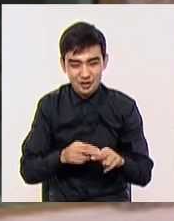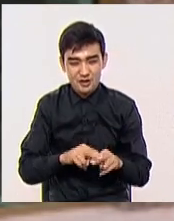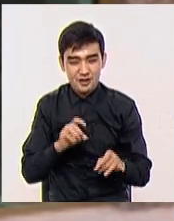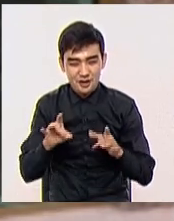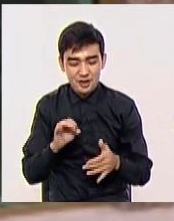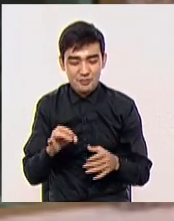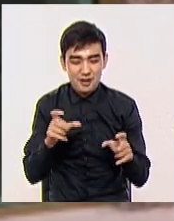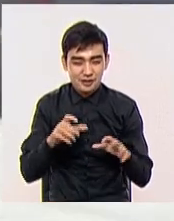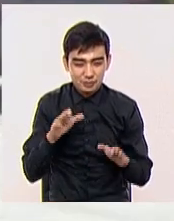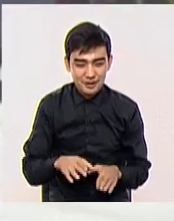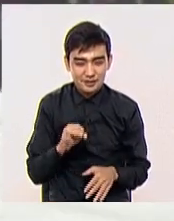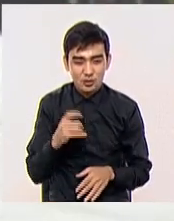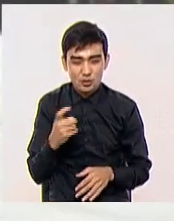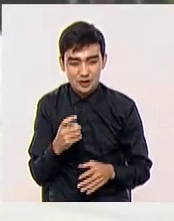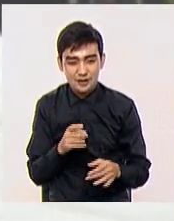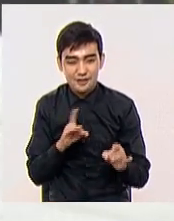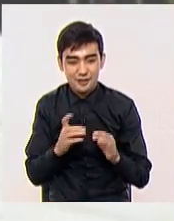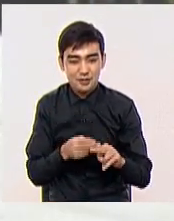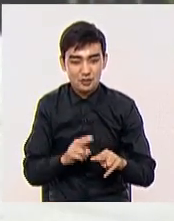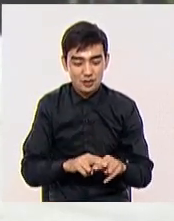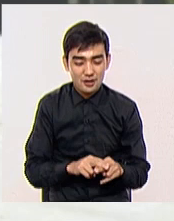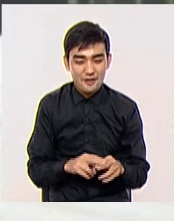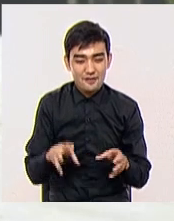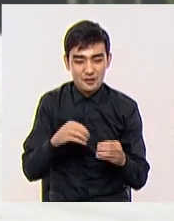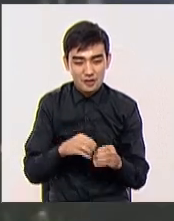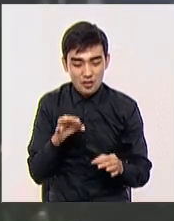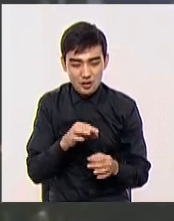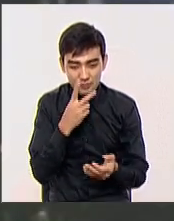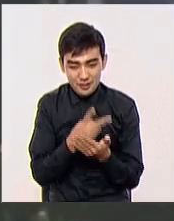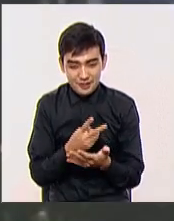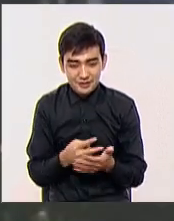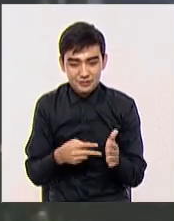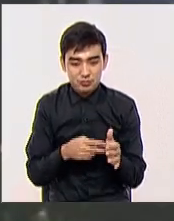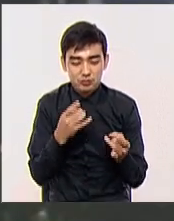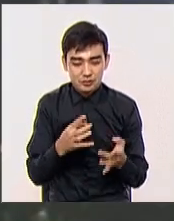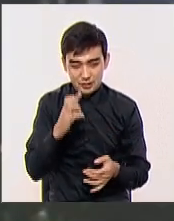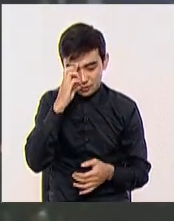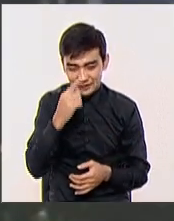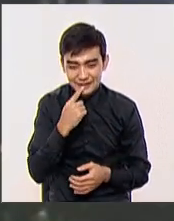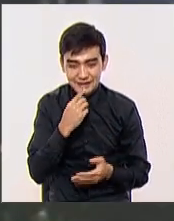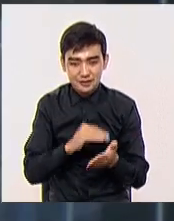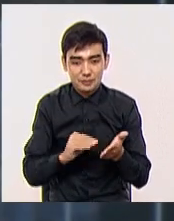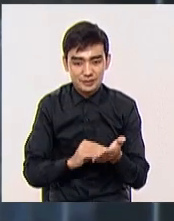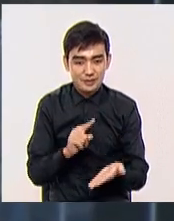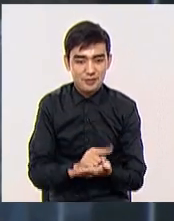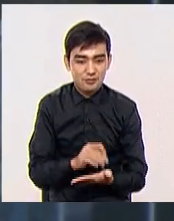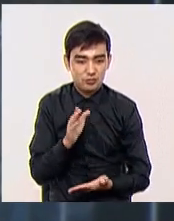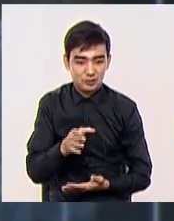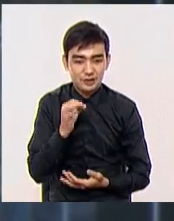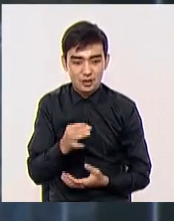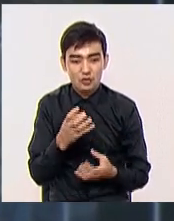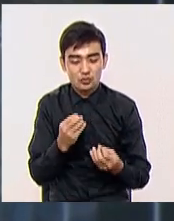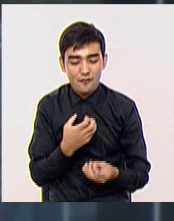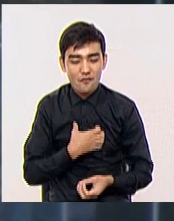дүкендер мен ғимараттардың иелері хабарландыруды жарнама мен баға көрсеткіштерінде тек мемлекеттік тілде жазуға міндетті. Тағы